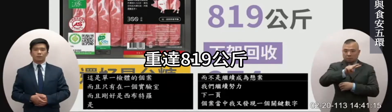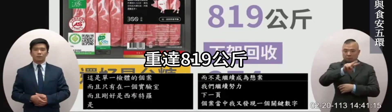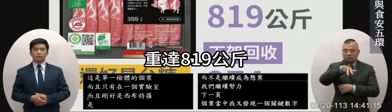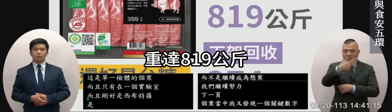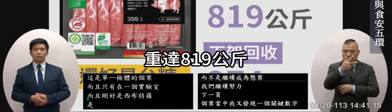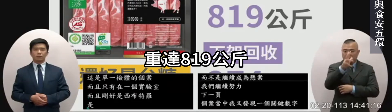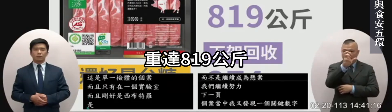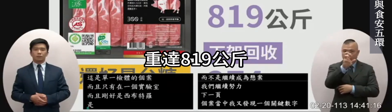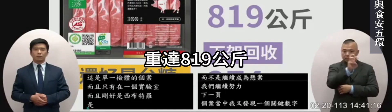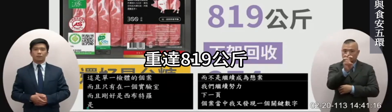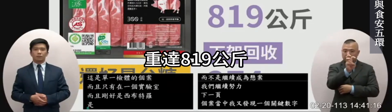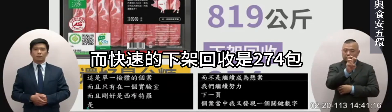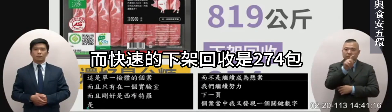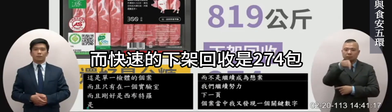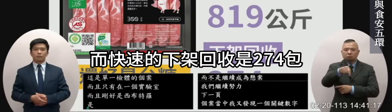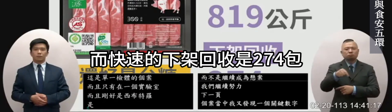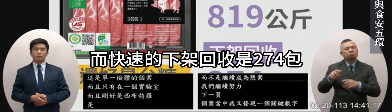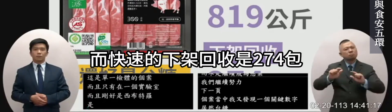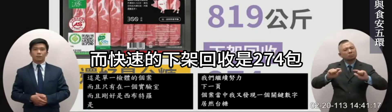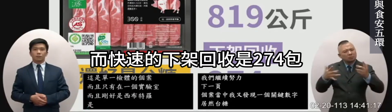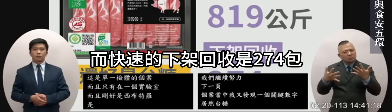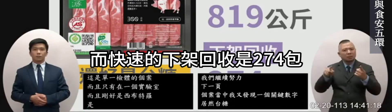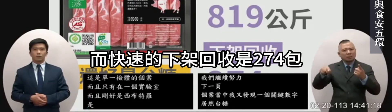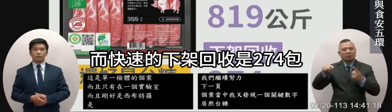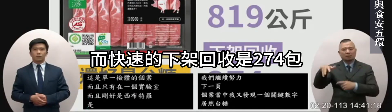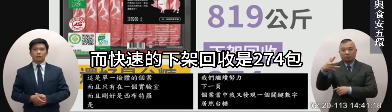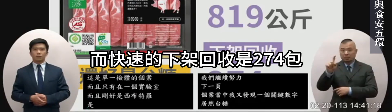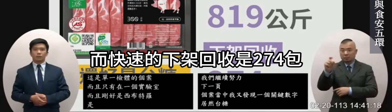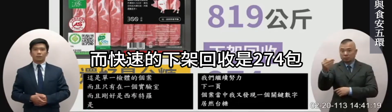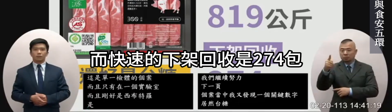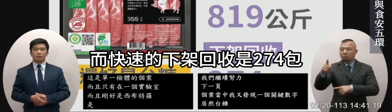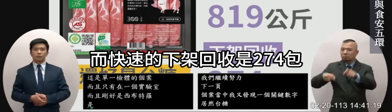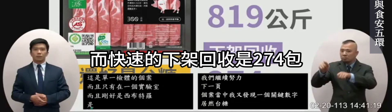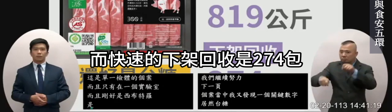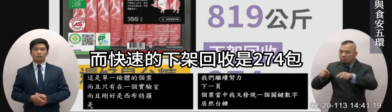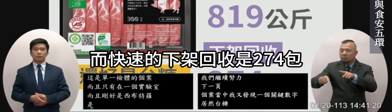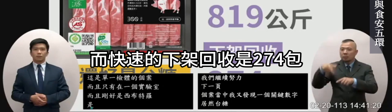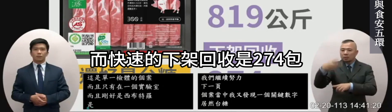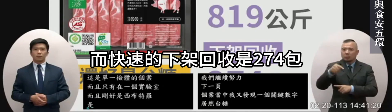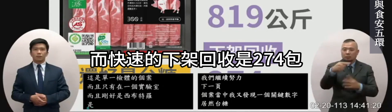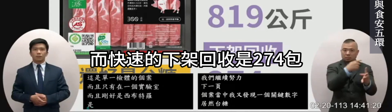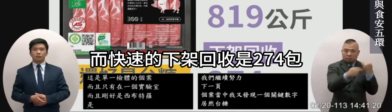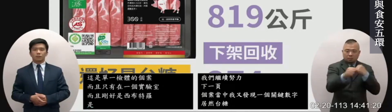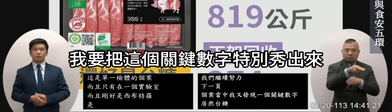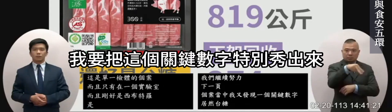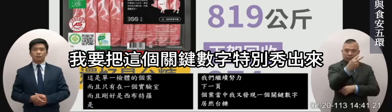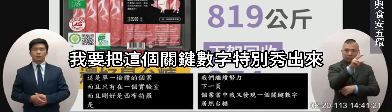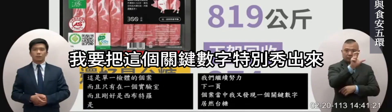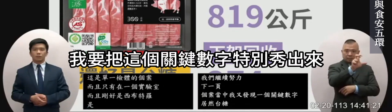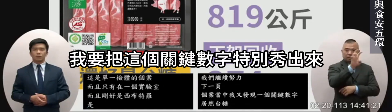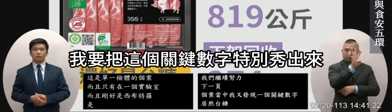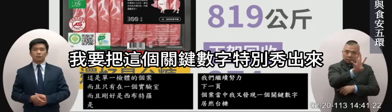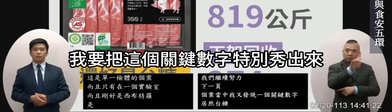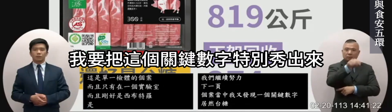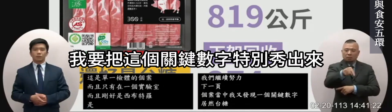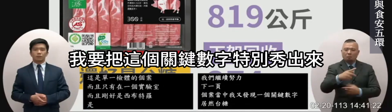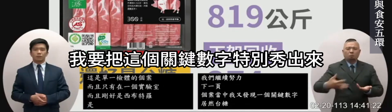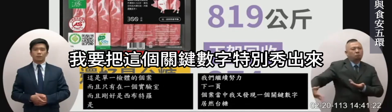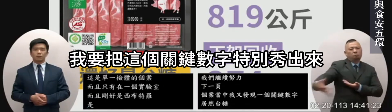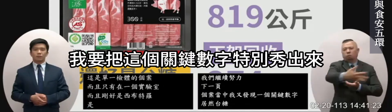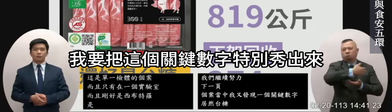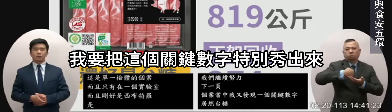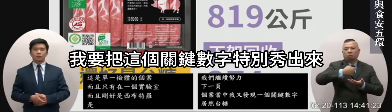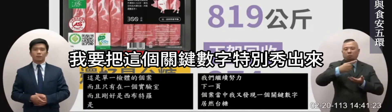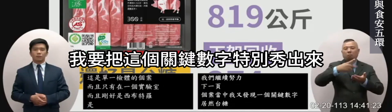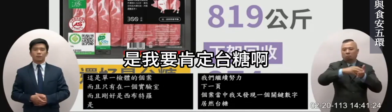达819公斤。而快速的下架回收是274包，我要把这个关键数字